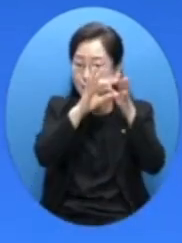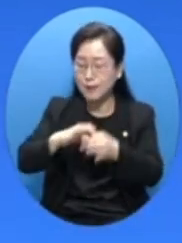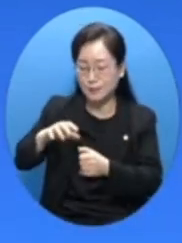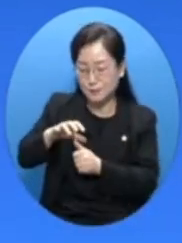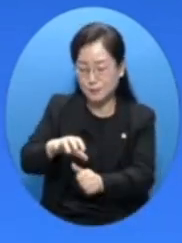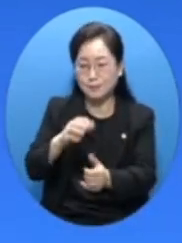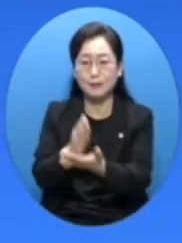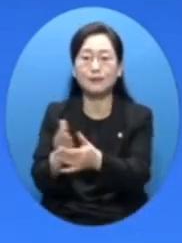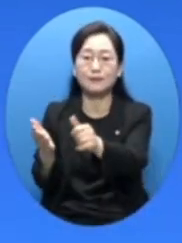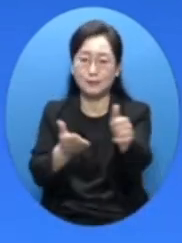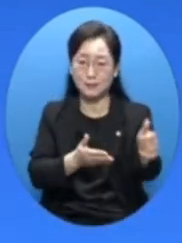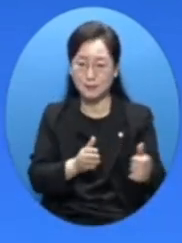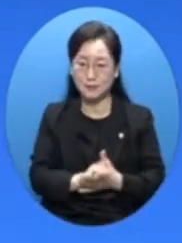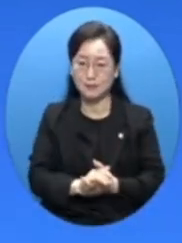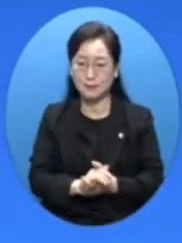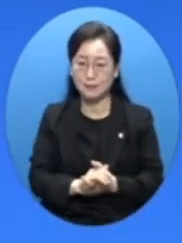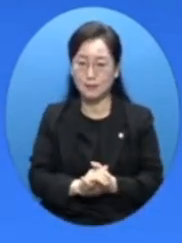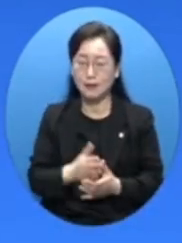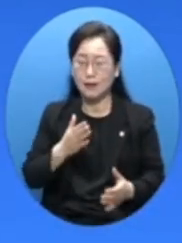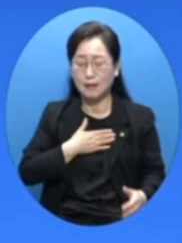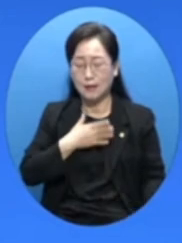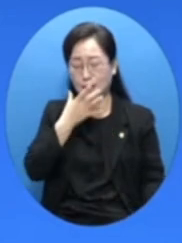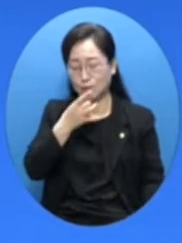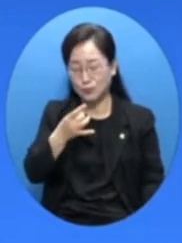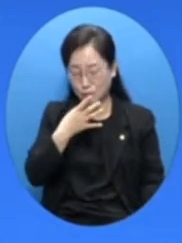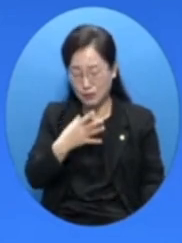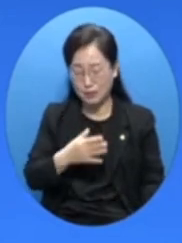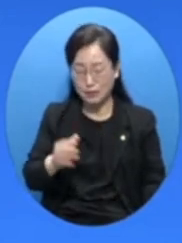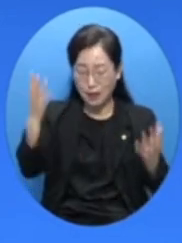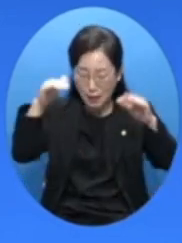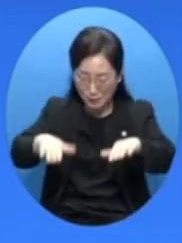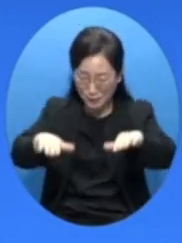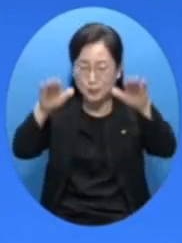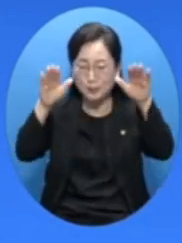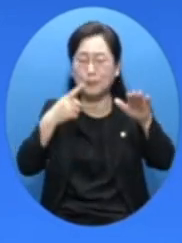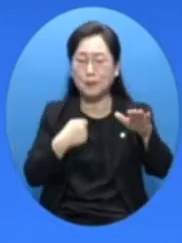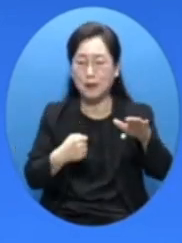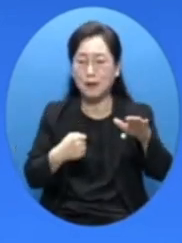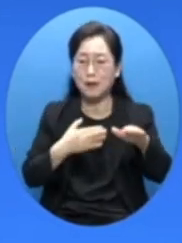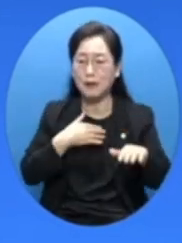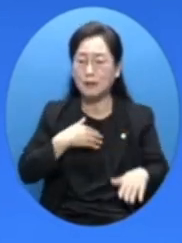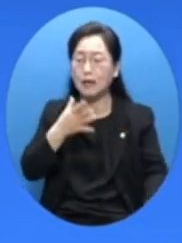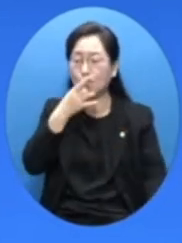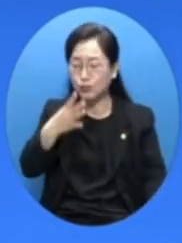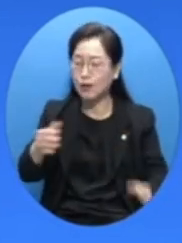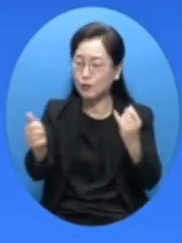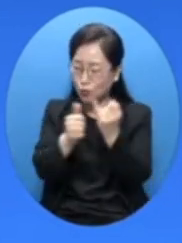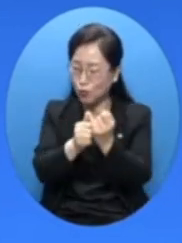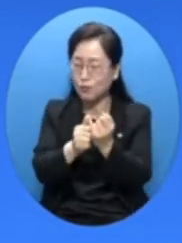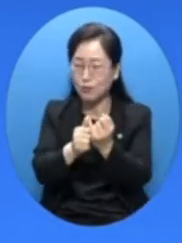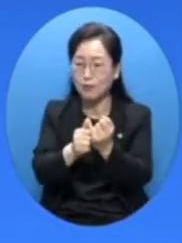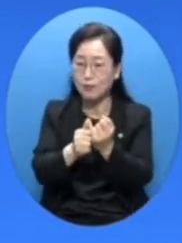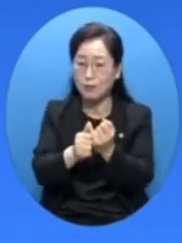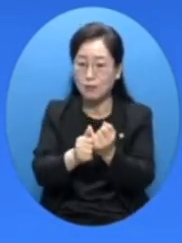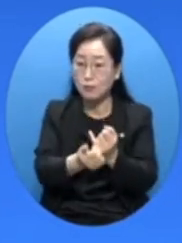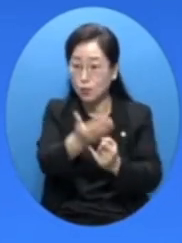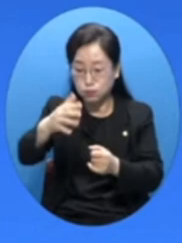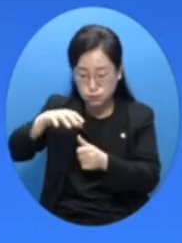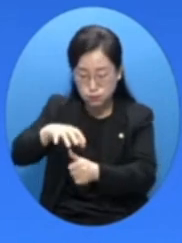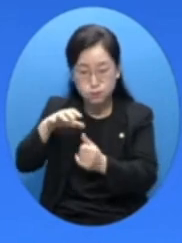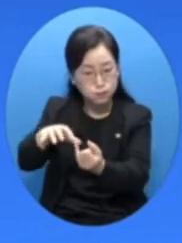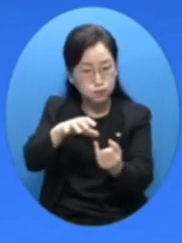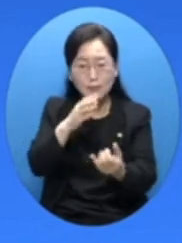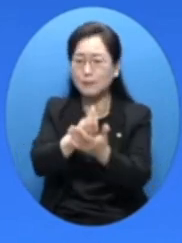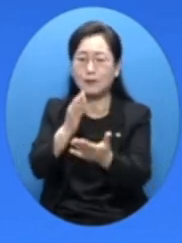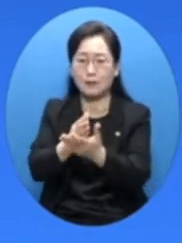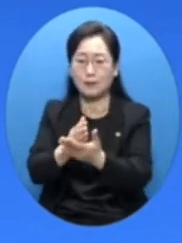살지 말게 되기를 바랍니다. 나는 불행한 어린 시대를 지냈습니다. 난 불행한 결혼 생활을 하고 있습니다. 여러분 더 이상 눌려 살지 마시기